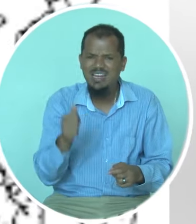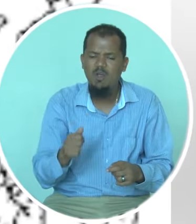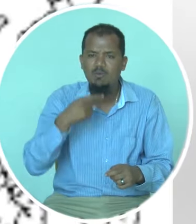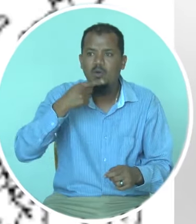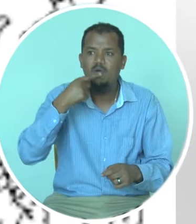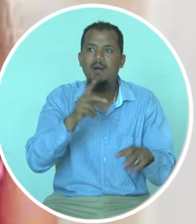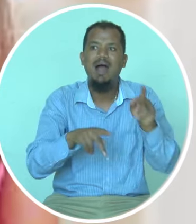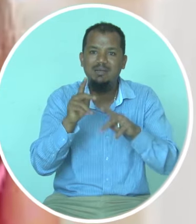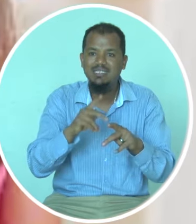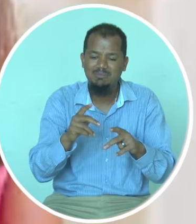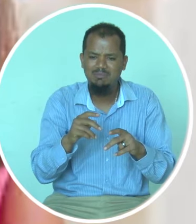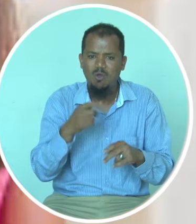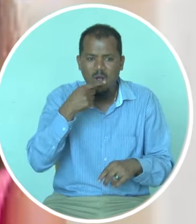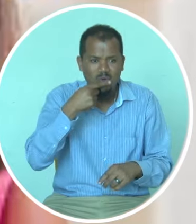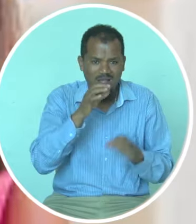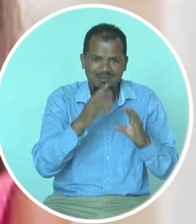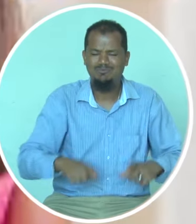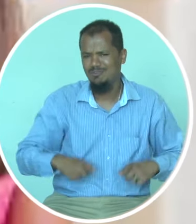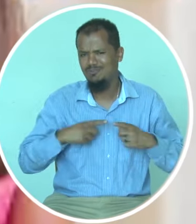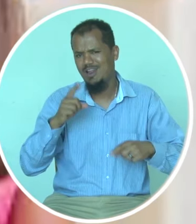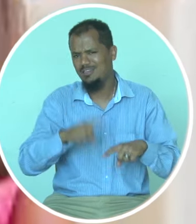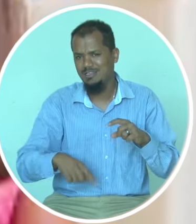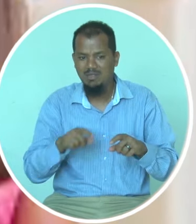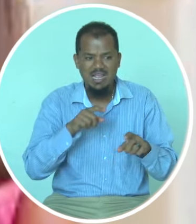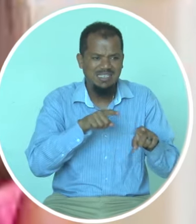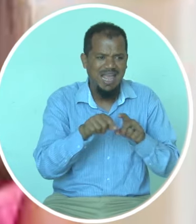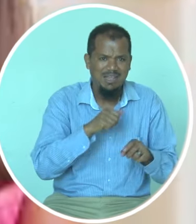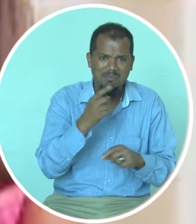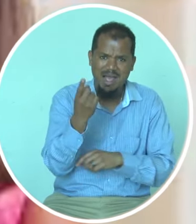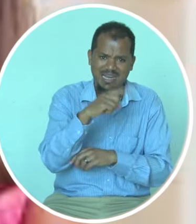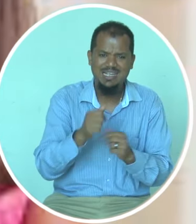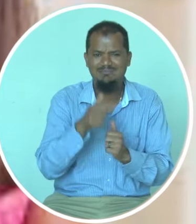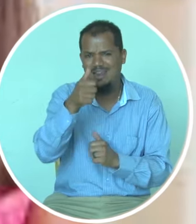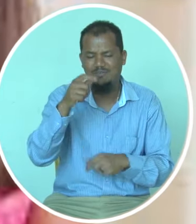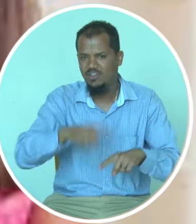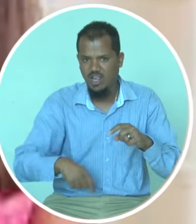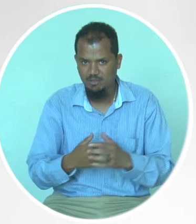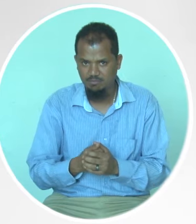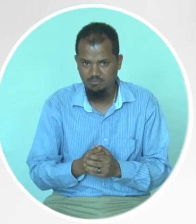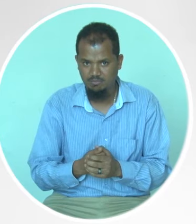የቋንቋ ማህበረሰብ ያለ ቋንቋ ሊኖር አይችልም ሳይግባባ አንድ ቀንም ራሱ ማለፍ አይቻልም